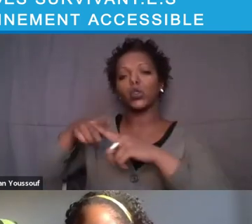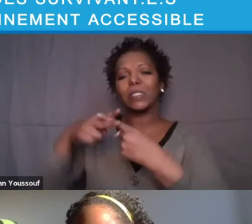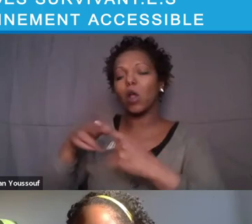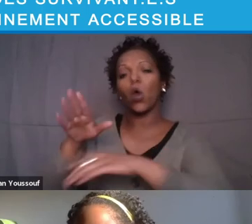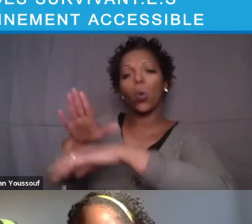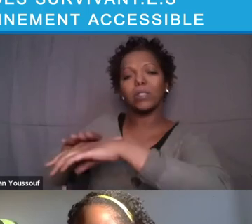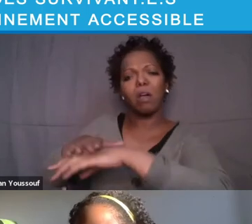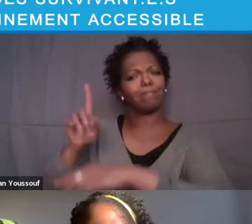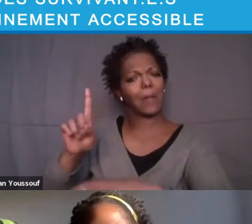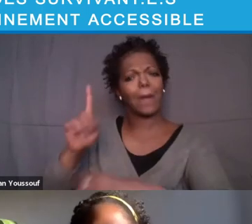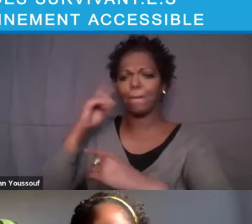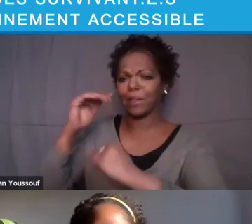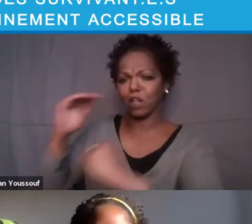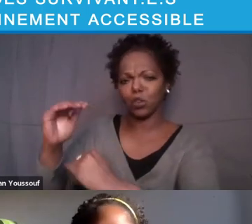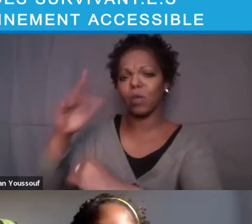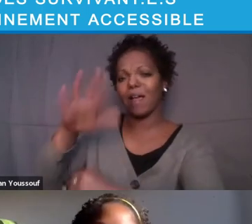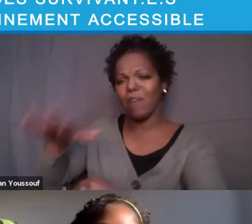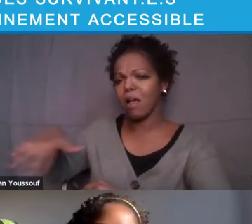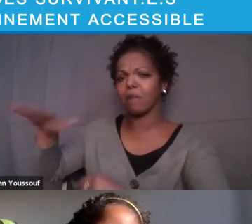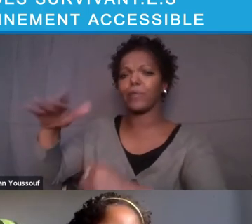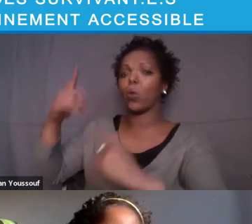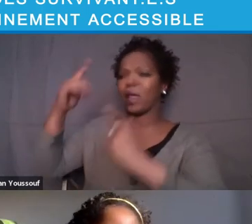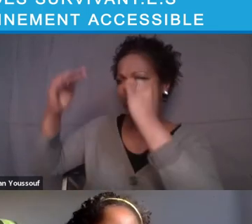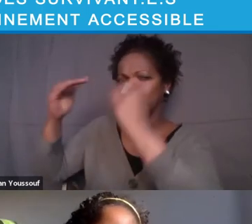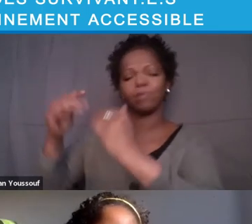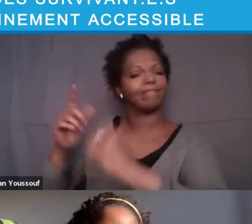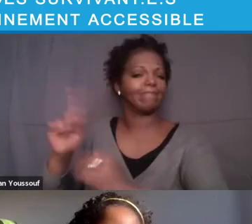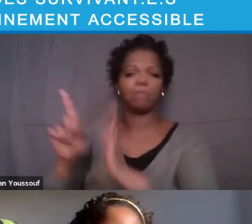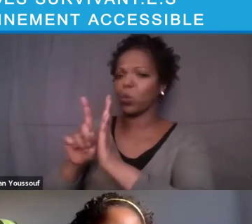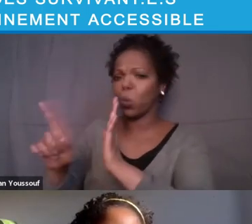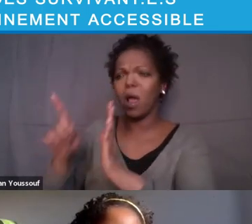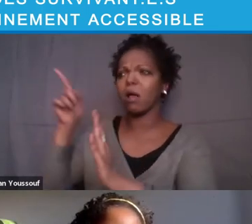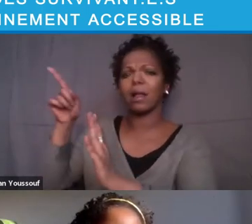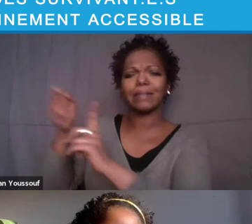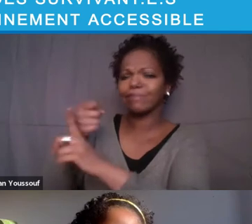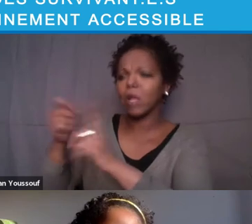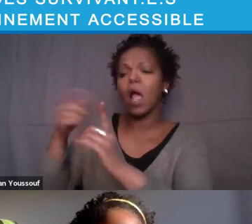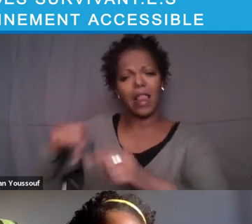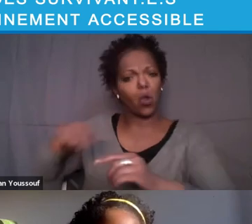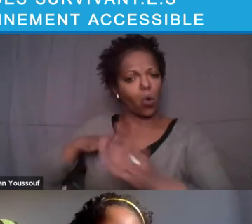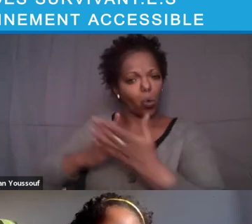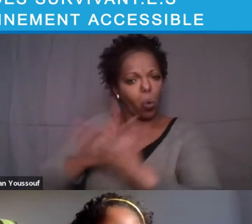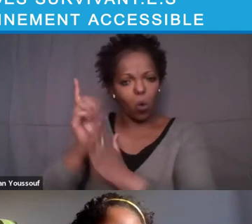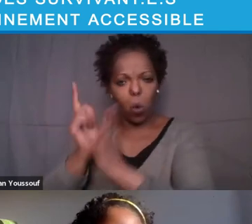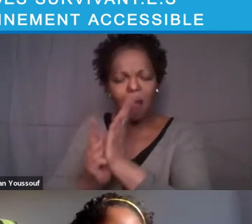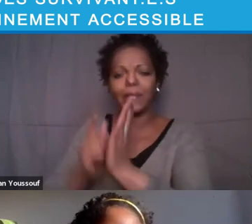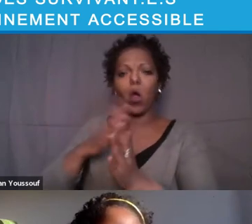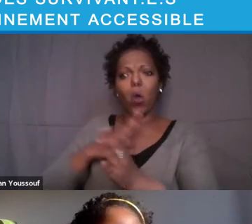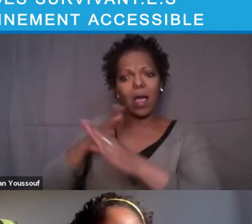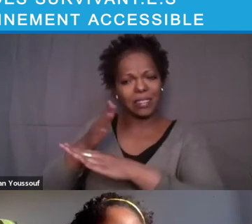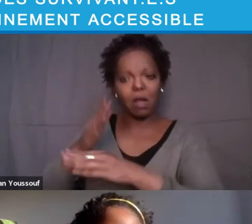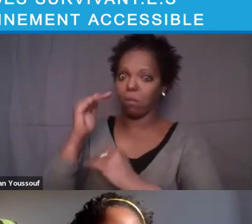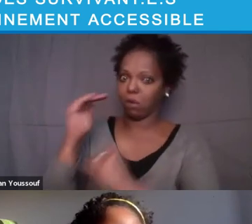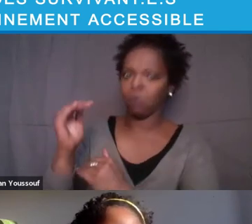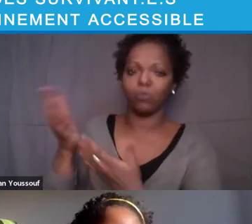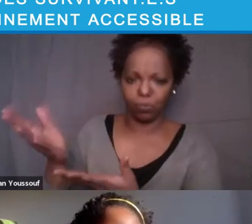ça. C'est sûr que la Maison des femmes sourdes, on leur donne des outils à ces femmes-là pour